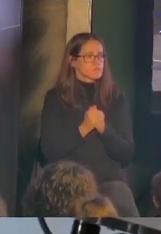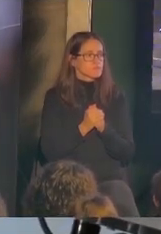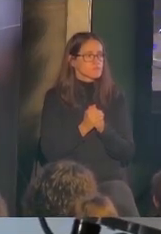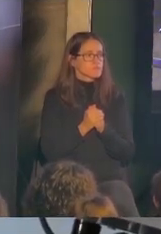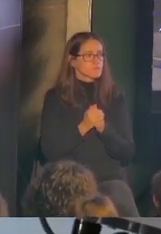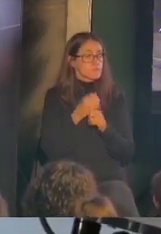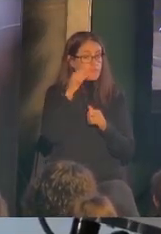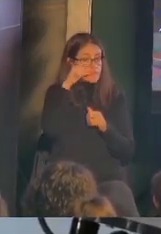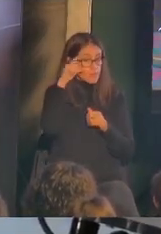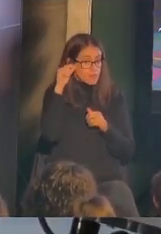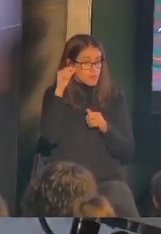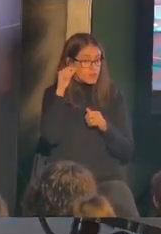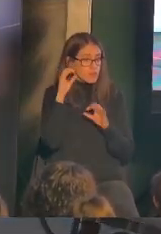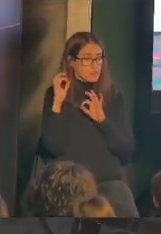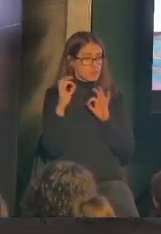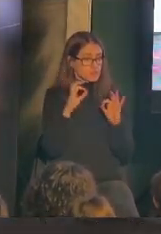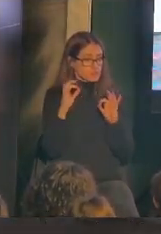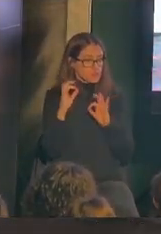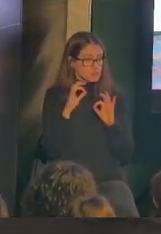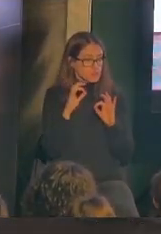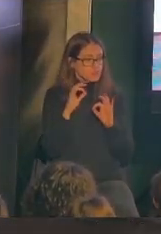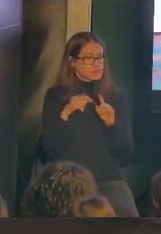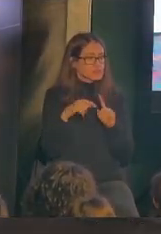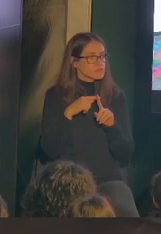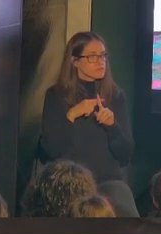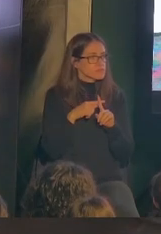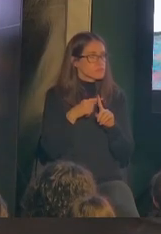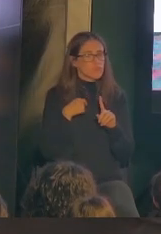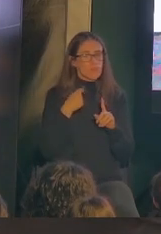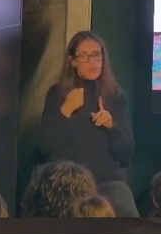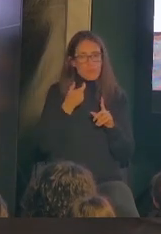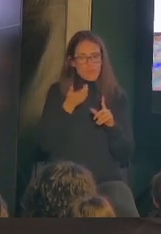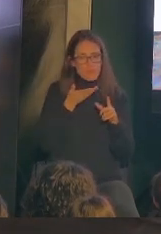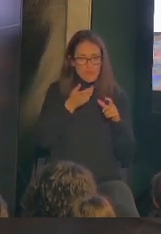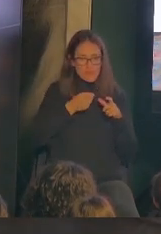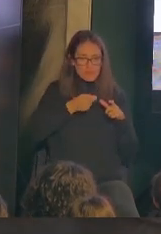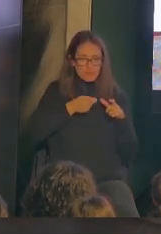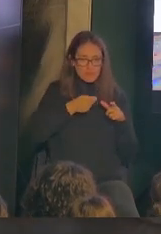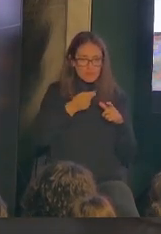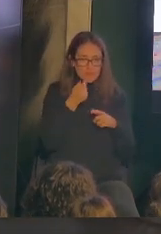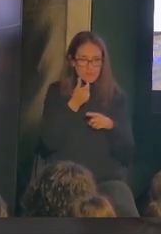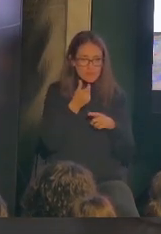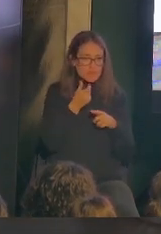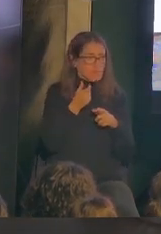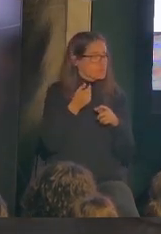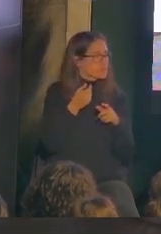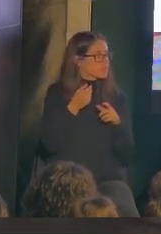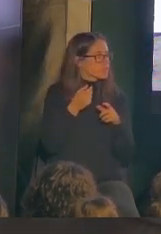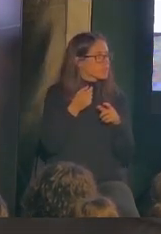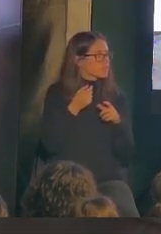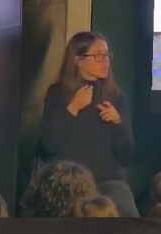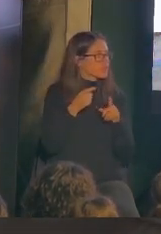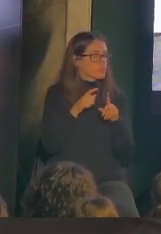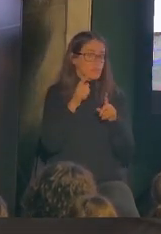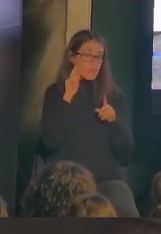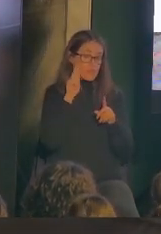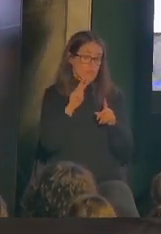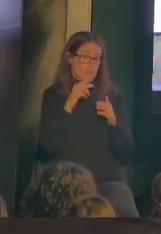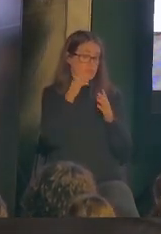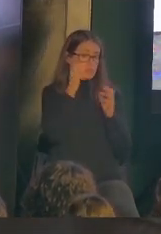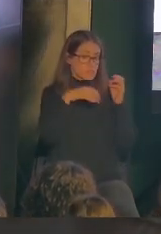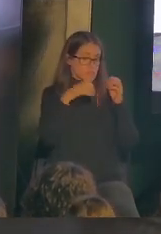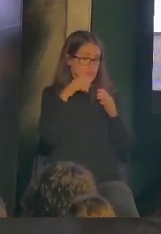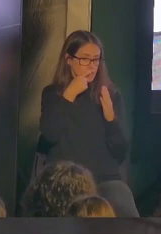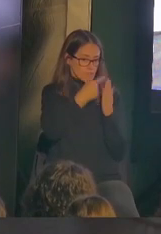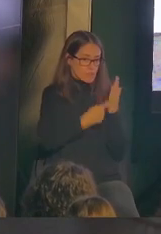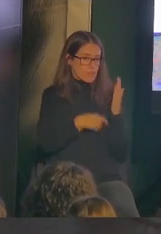Les ametlles, que jo ja les tinc torrades, vale? En la recepta veureu que s'han de torrar,